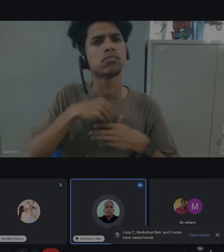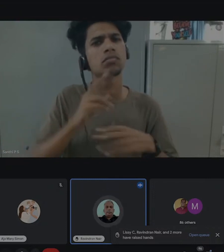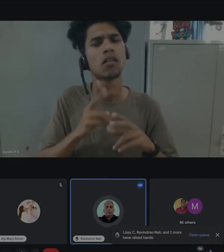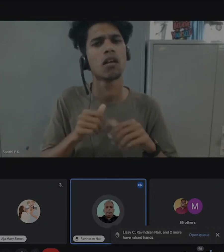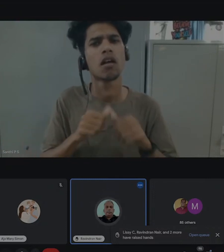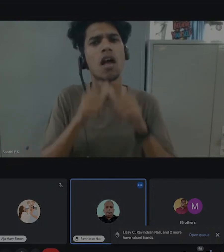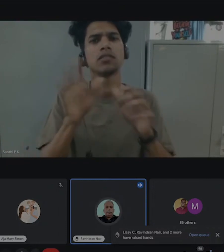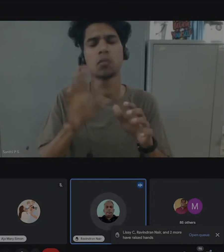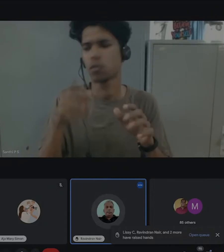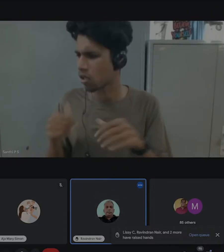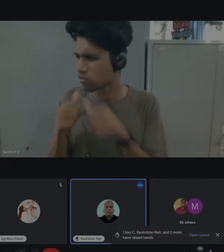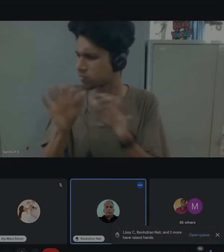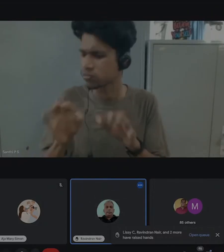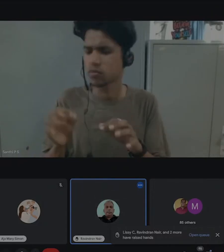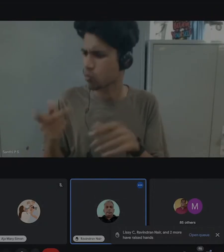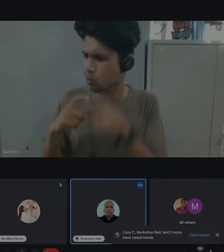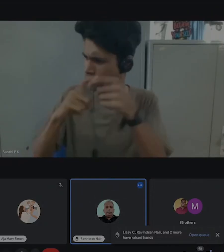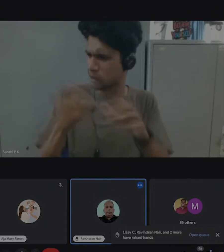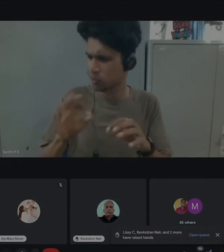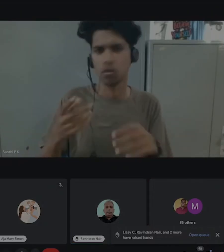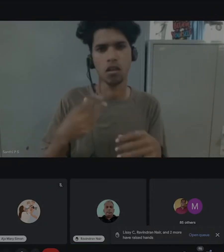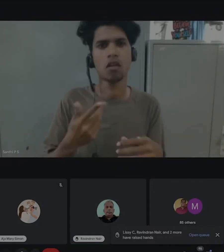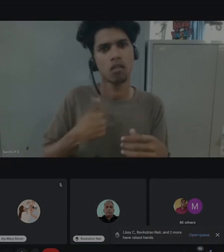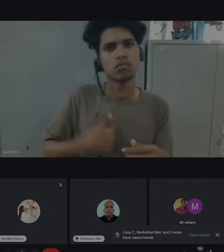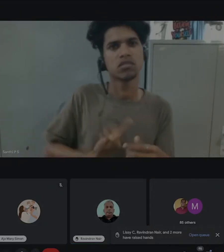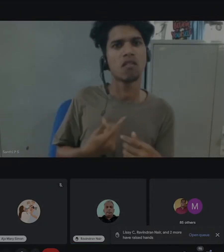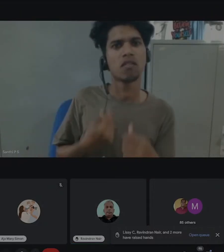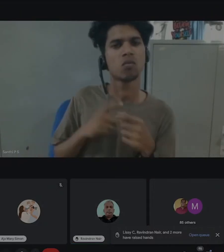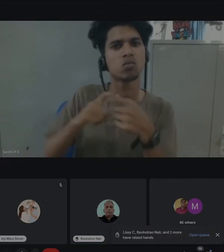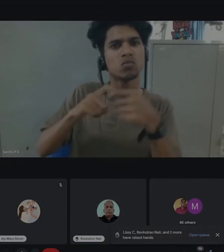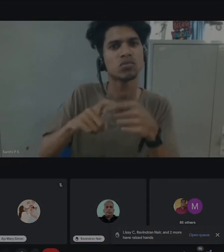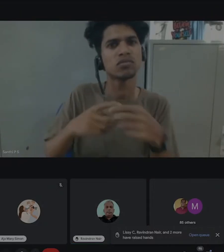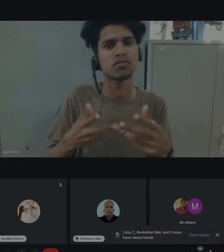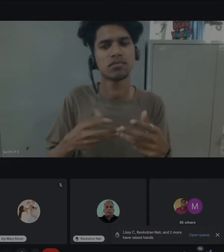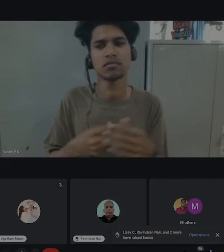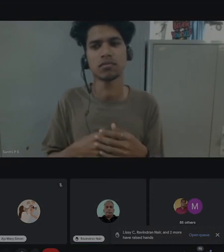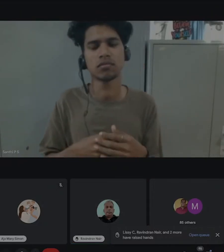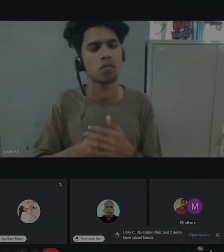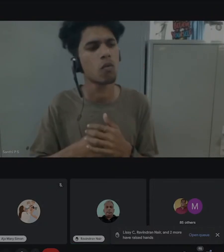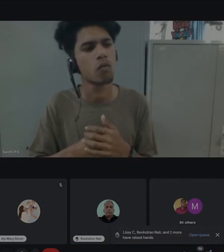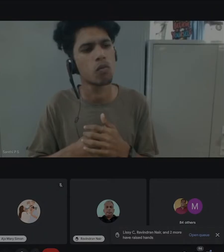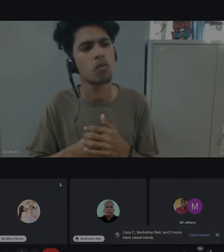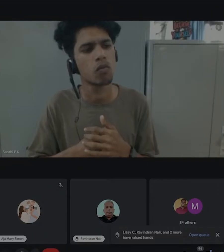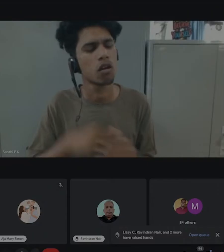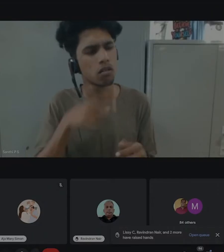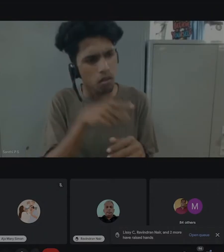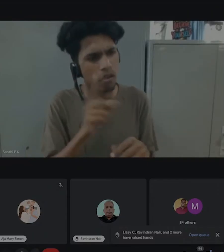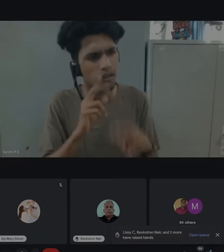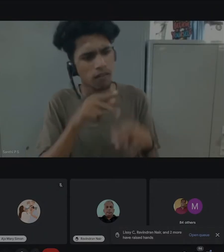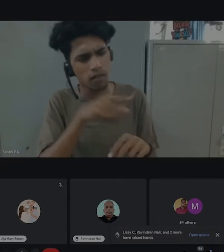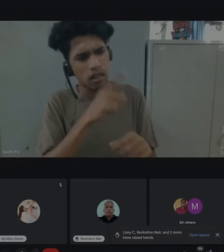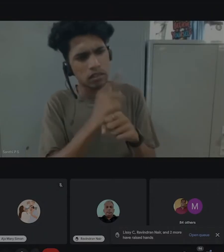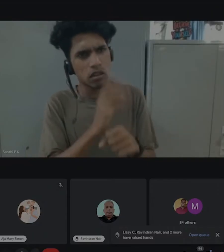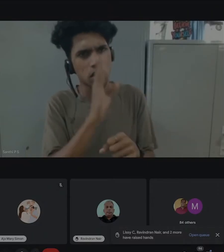ഒരു പ്രശ്നമുണ്ട്. അതാണ്. അതിപ്പോ ഇപ്പൊ ക്ലാസ്സിൽ നേരിട്ട് ടീച്ചറിനോടാണെന്നുണ്ടെങ്കിൽ പോലും ഇപ്പൊ